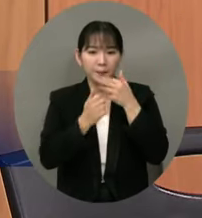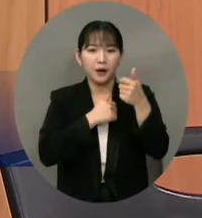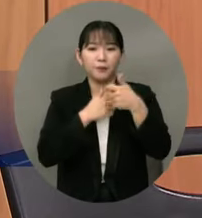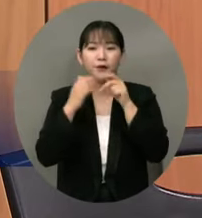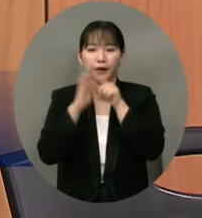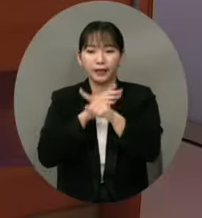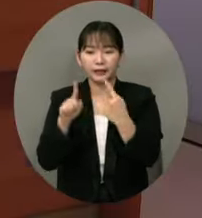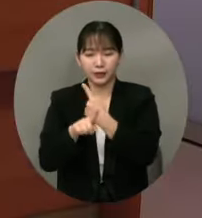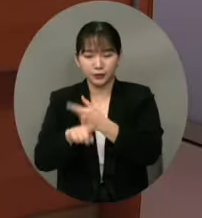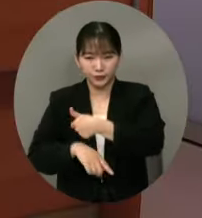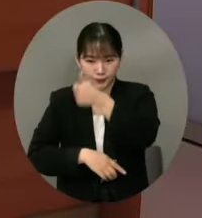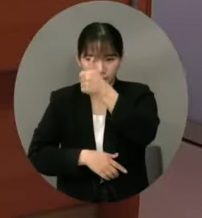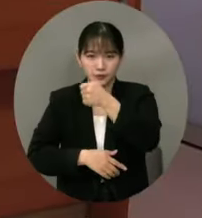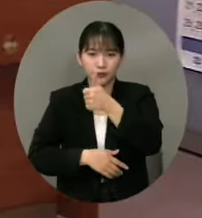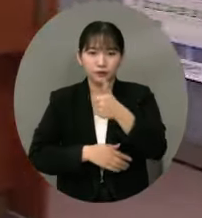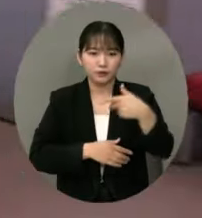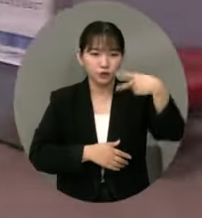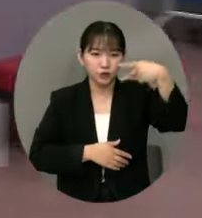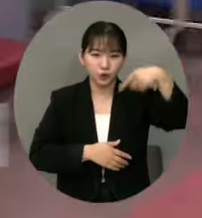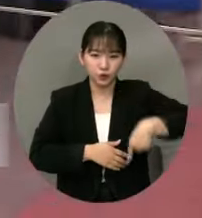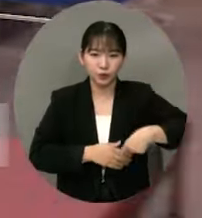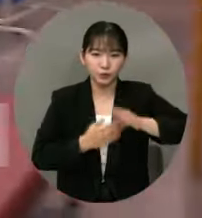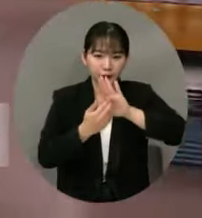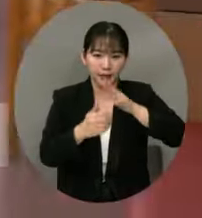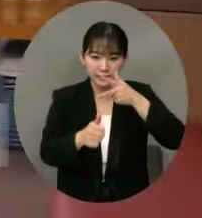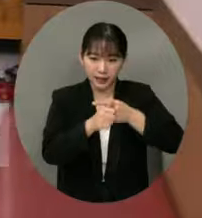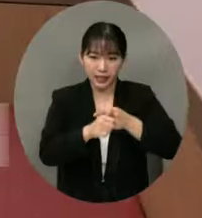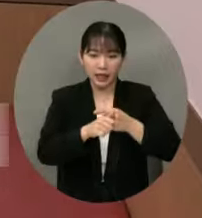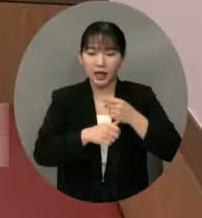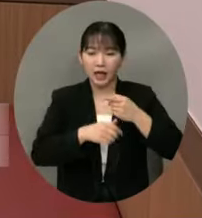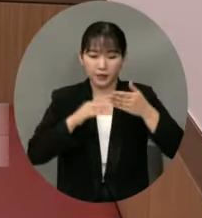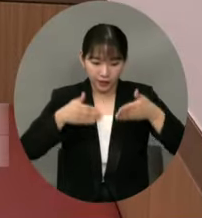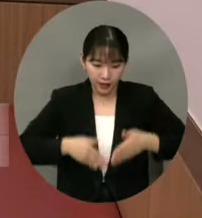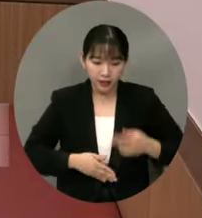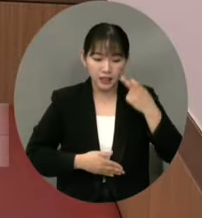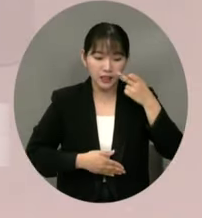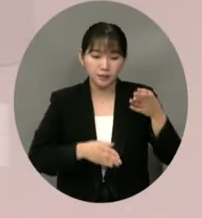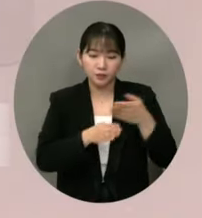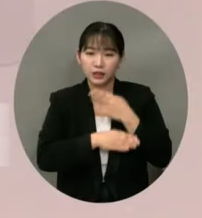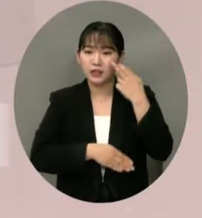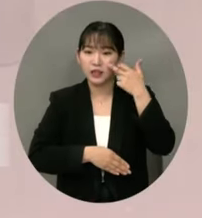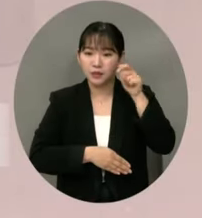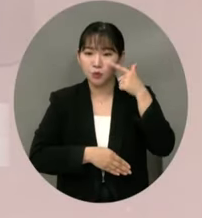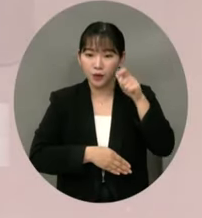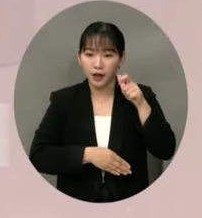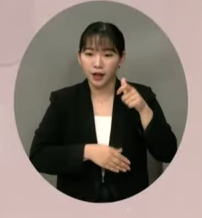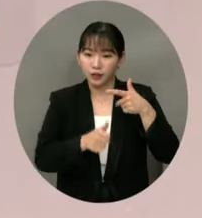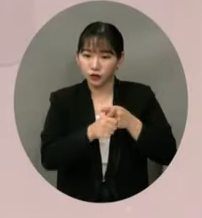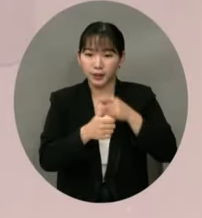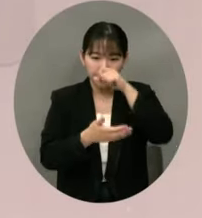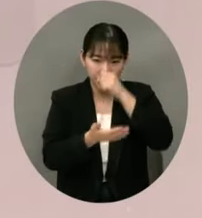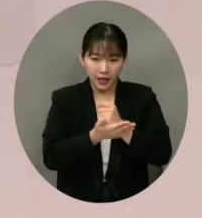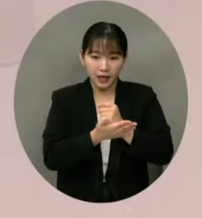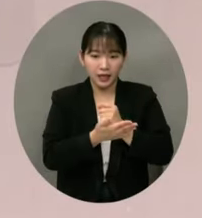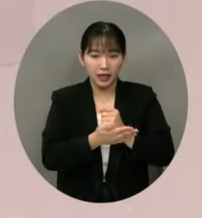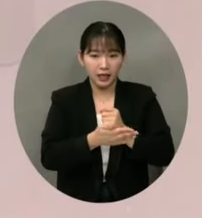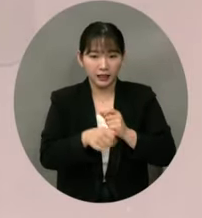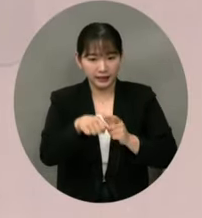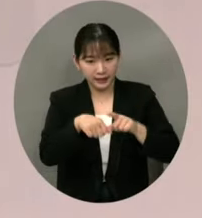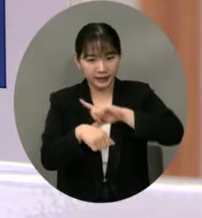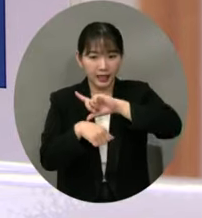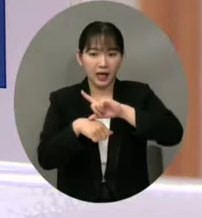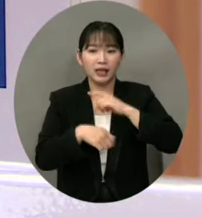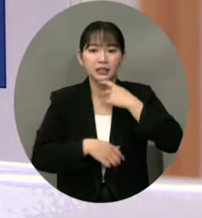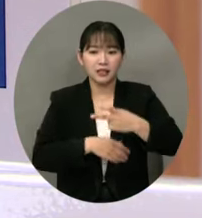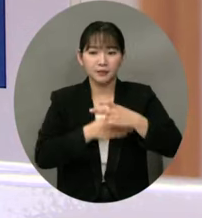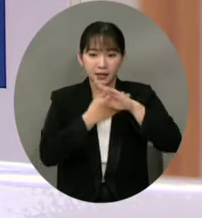가서 치료를 받는 게. 수두 예방접종은 생후 12개월에서 15개월 사이가 적절하지만 접종 시기를 놓친 만 12세